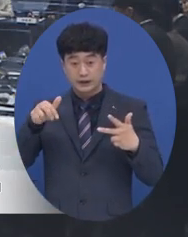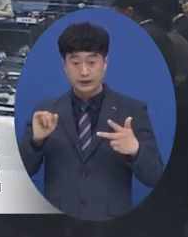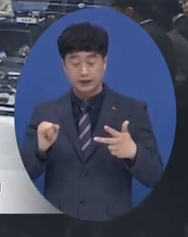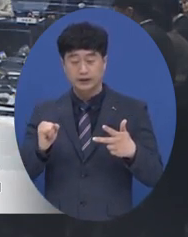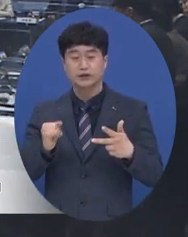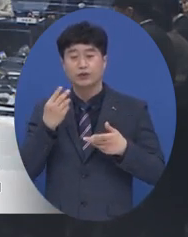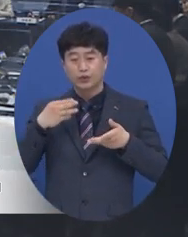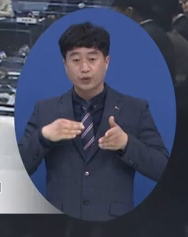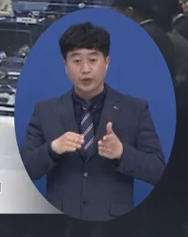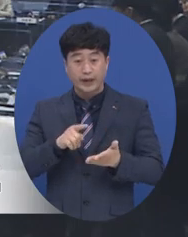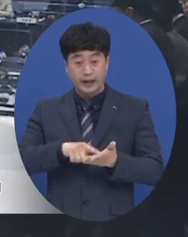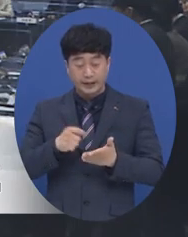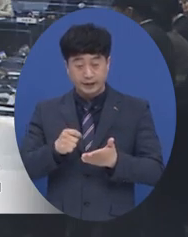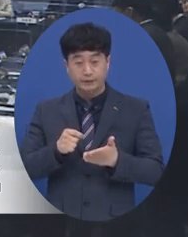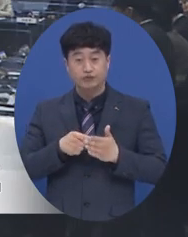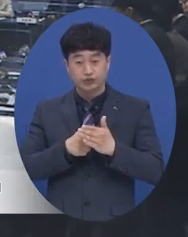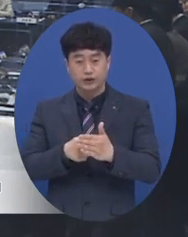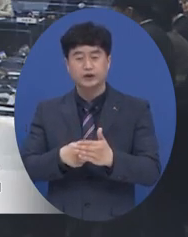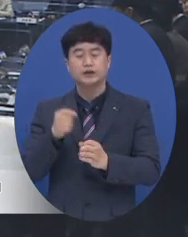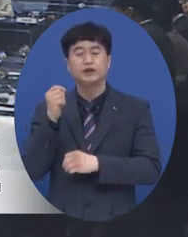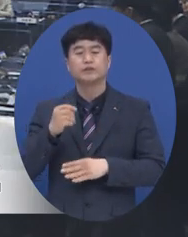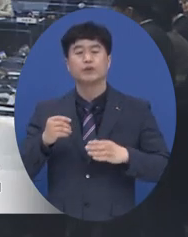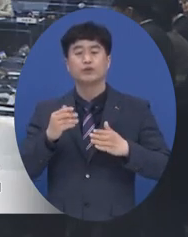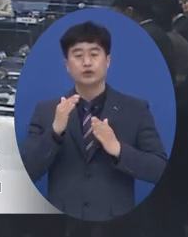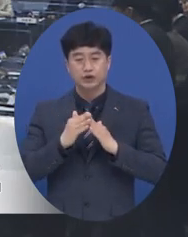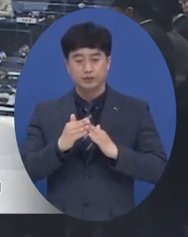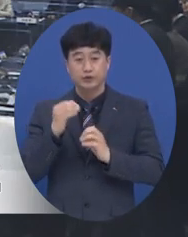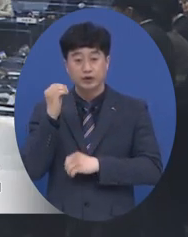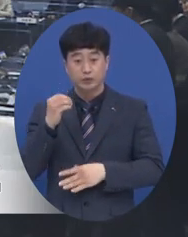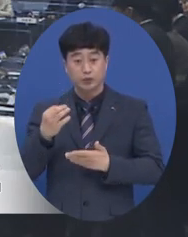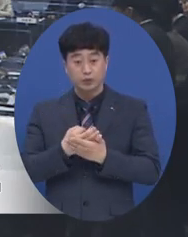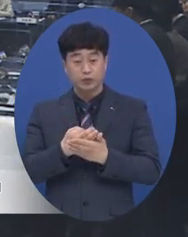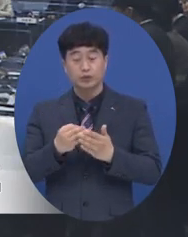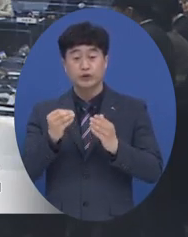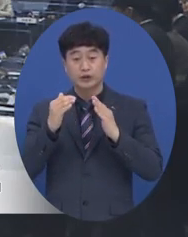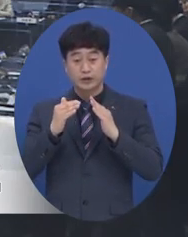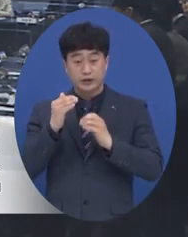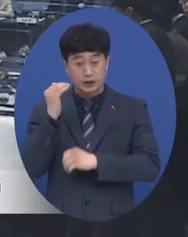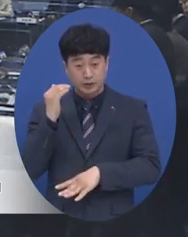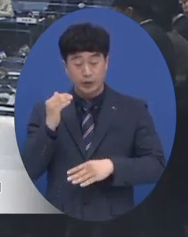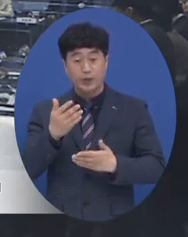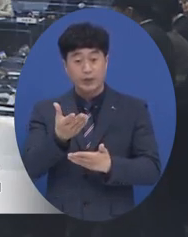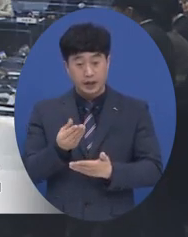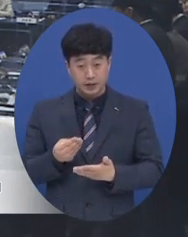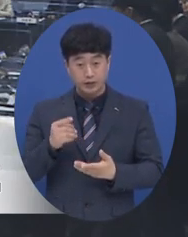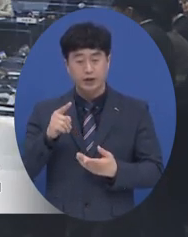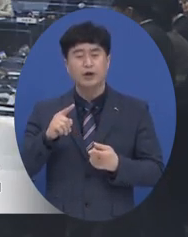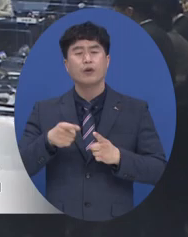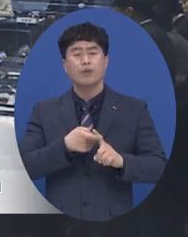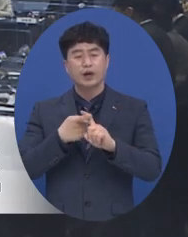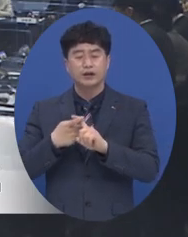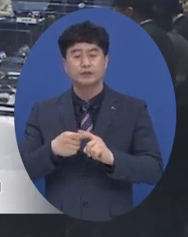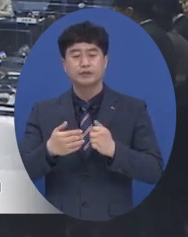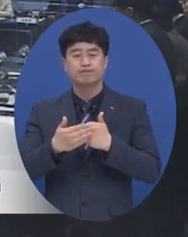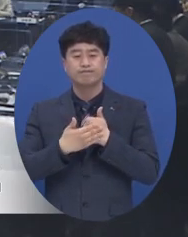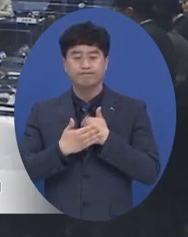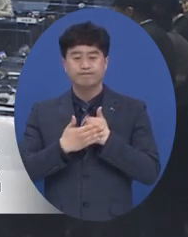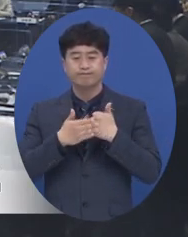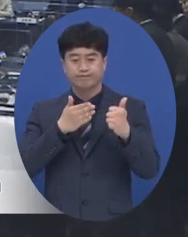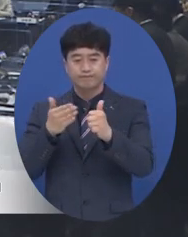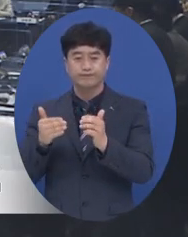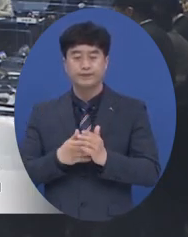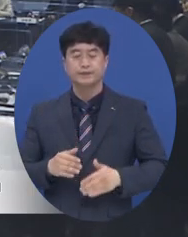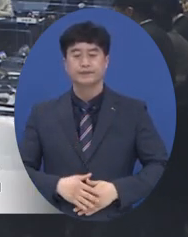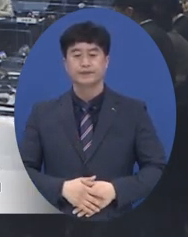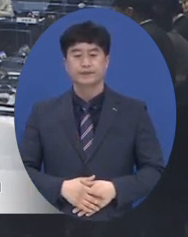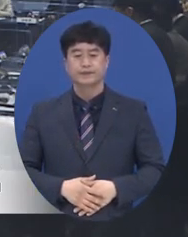핵심적으로 추진 중인 기본주택과 기본소득, 기본대출에 대한 관심과 협조를 당부했습니다. 어떤 이야기가